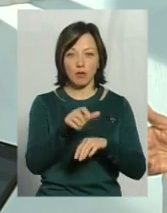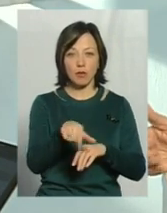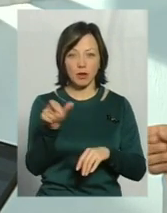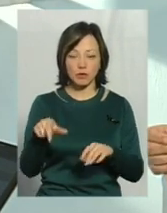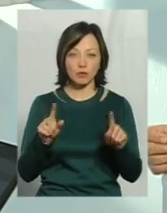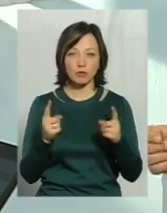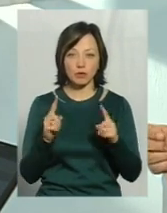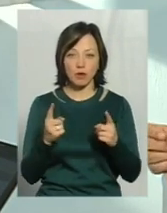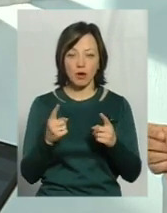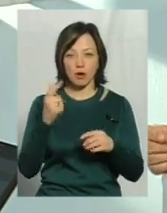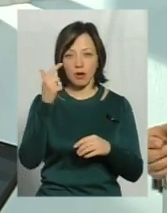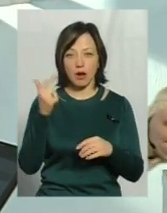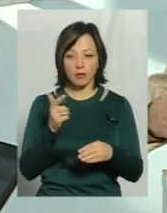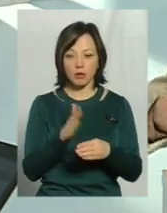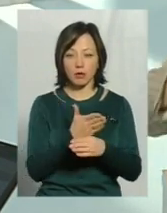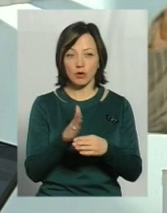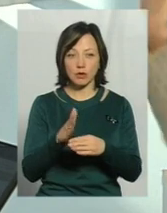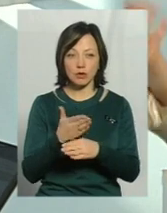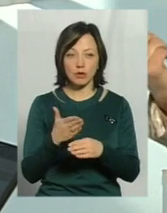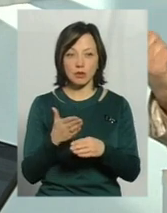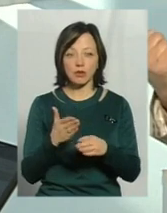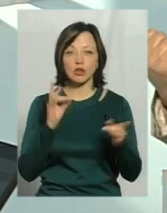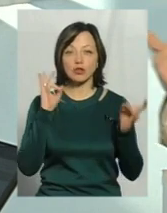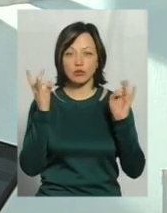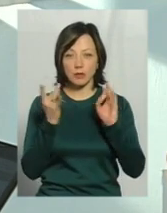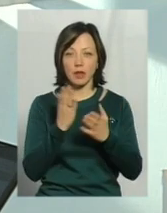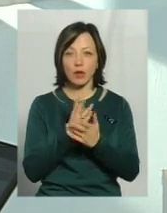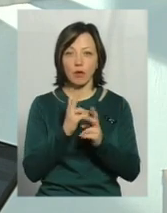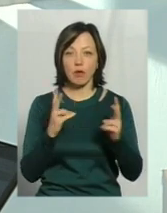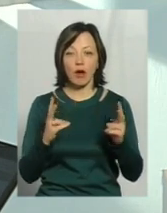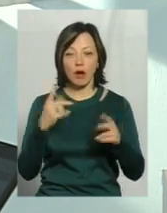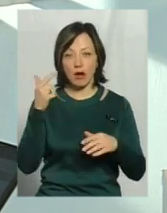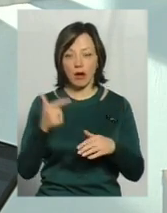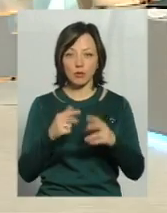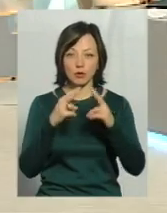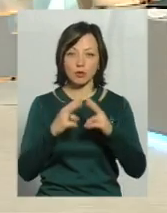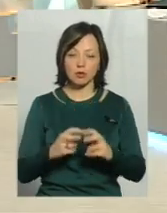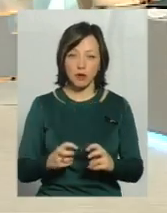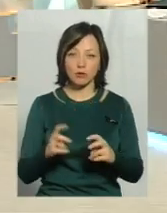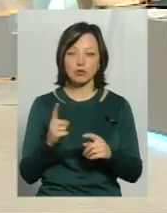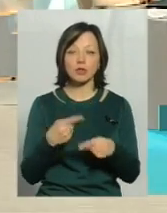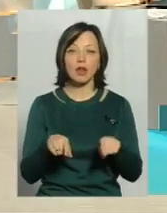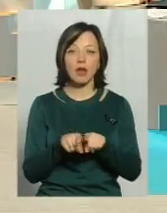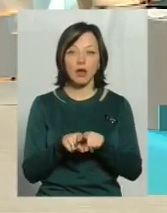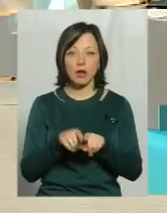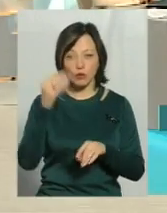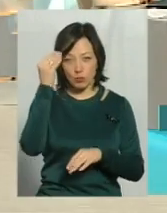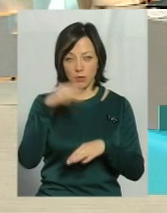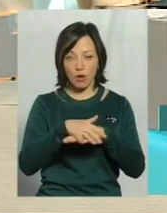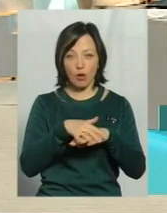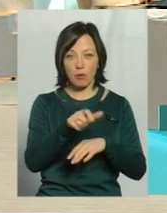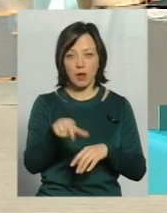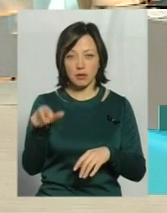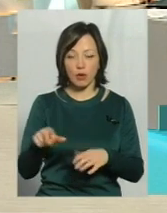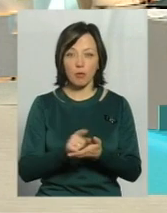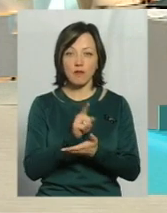що грамотно шум підняти є кому, а грамотно розібратись, що таке думка громадськості.